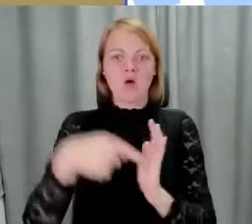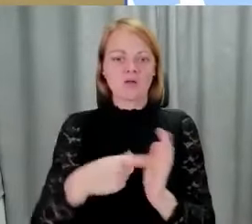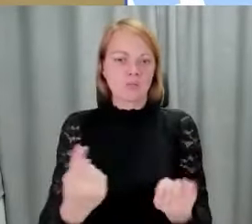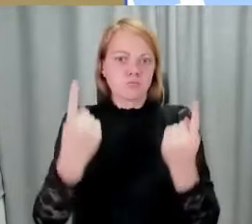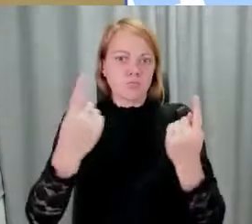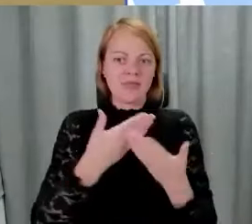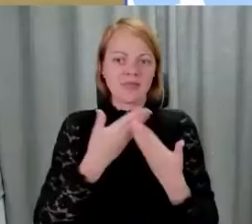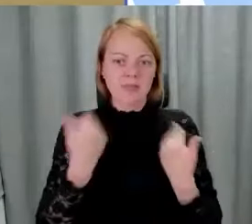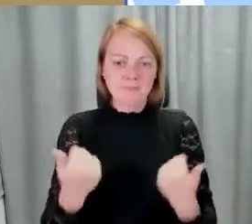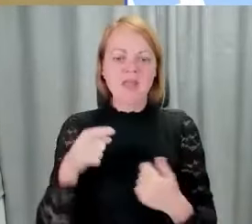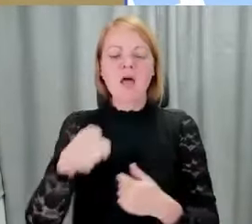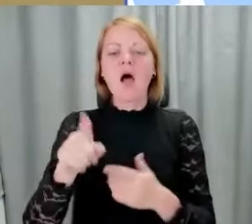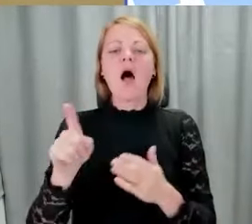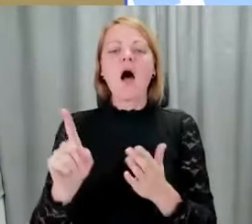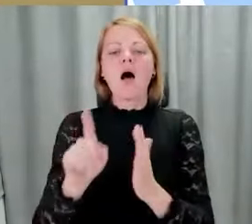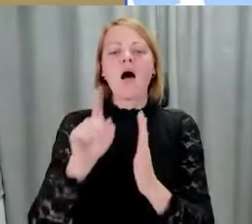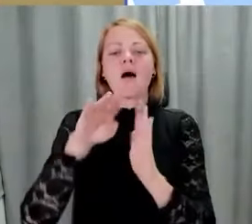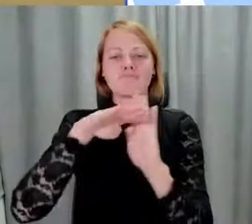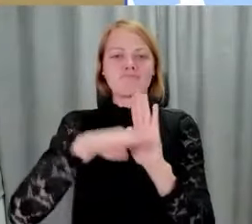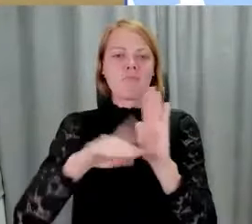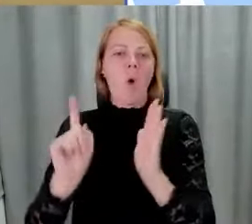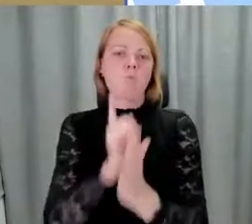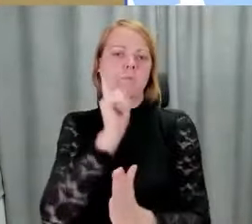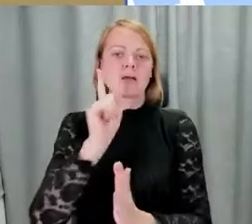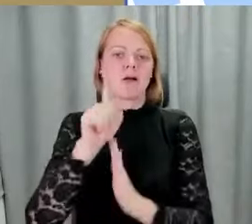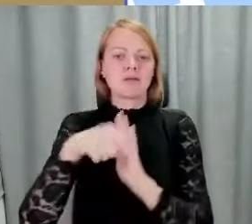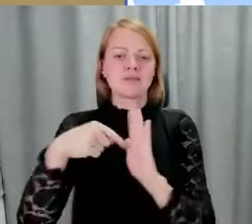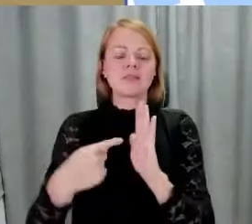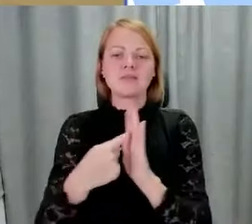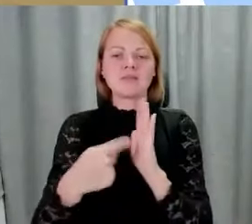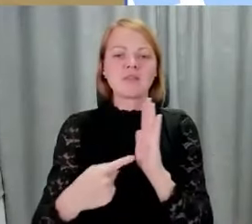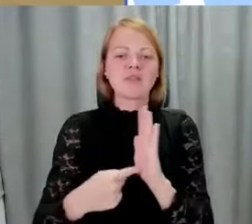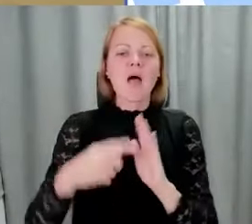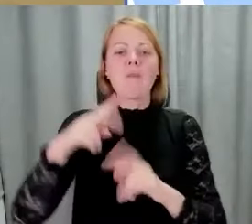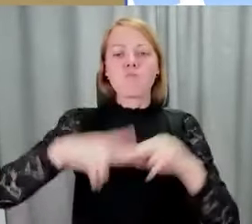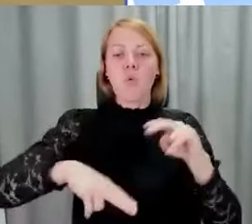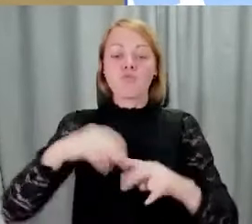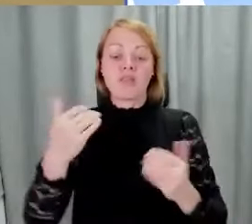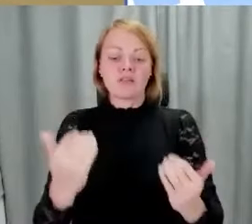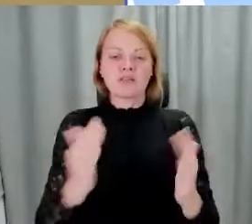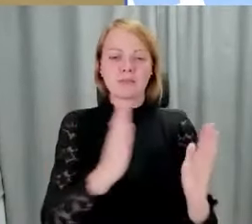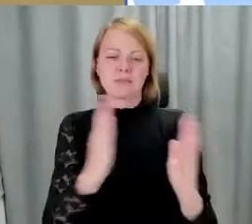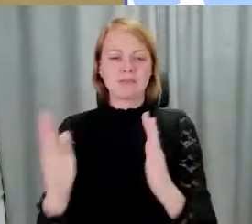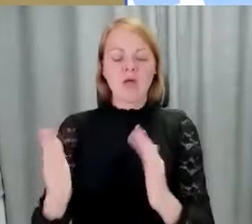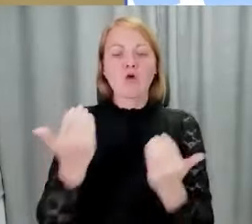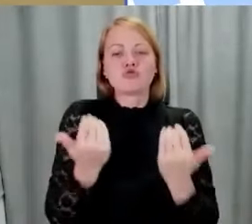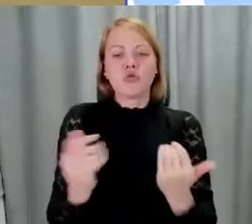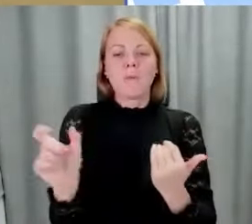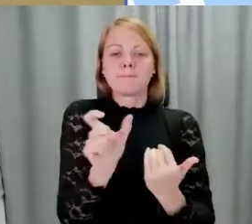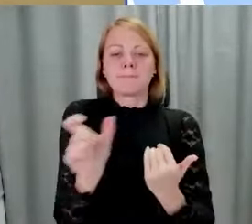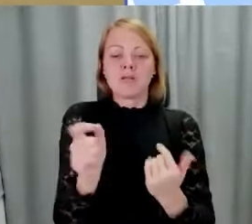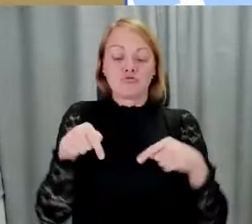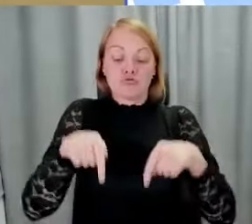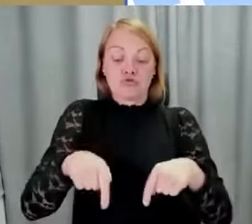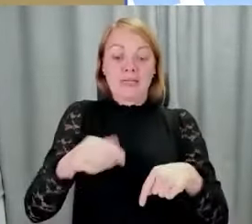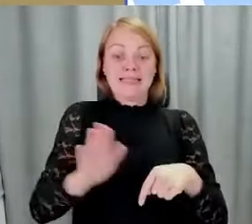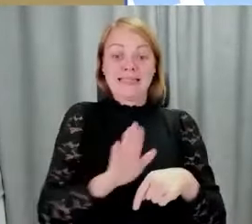obligātu prasību visu šo laiku, bet būvniecība ir ļoti inerts. Ja mēs šobrīd pasakam, viņš no šīs dienas ir